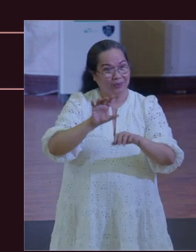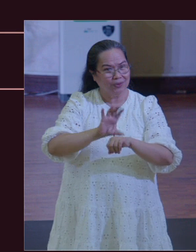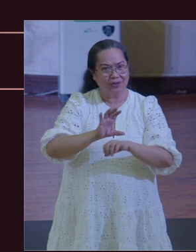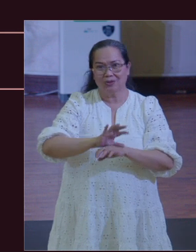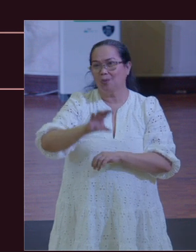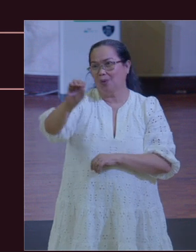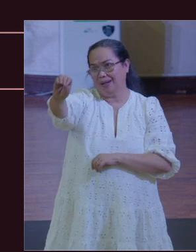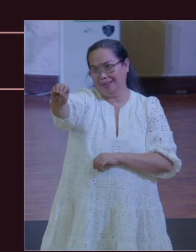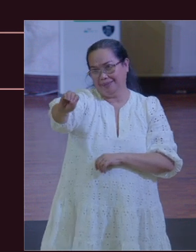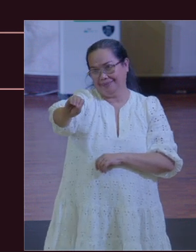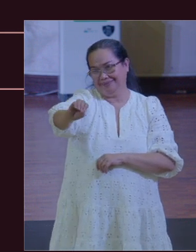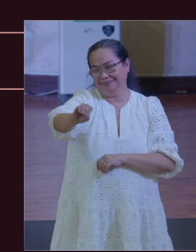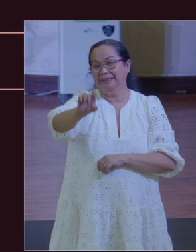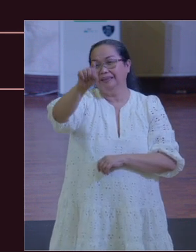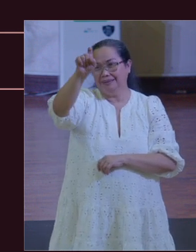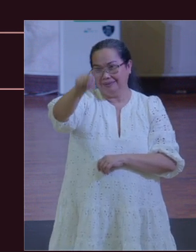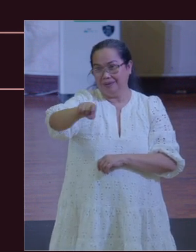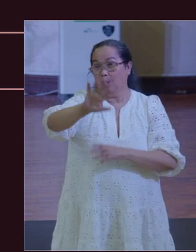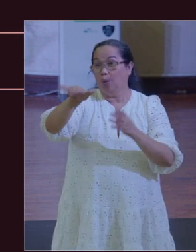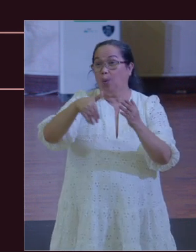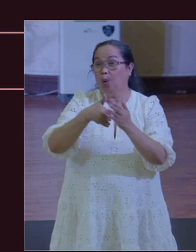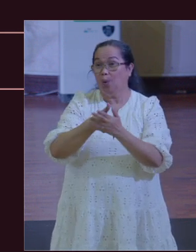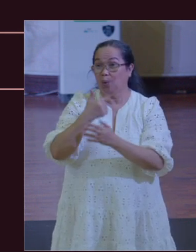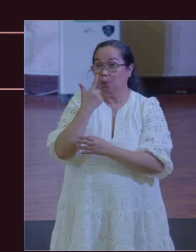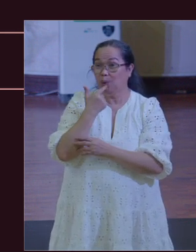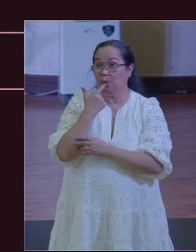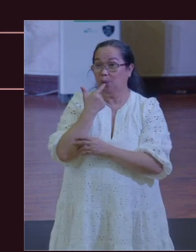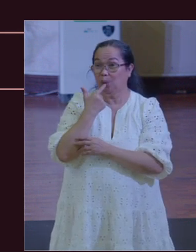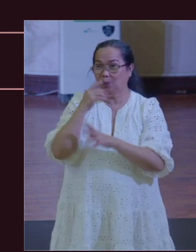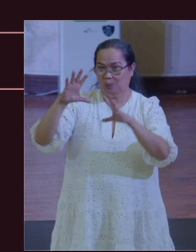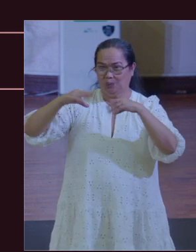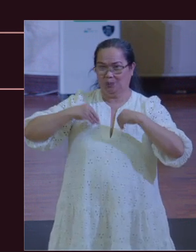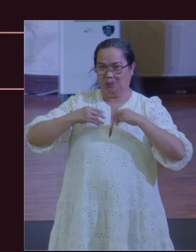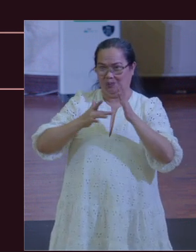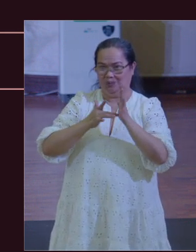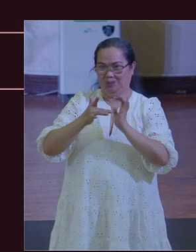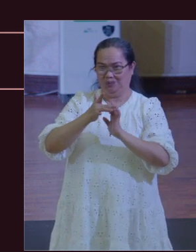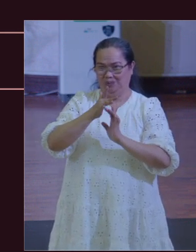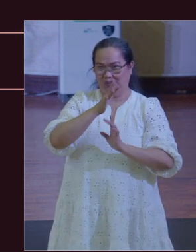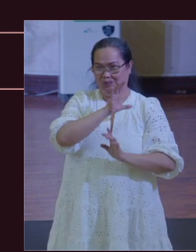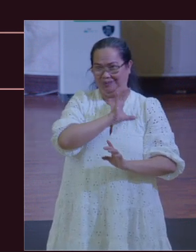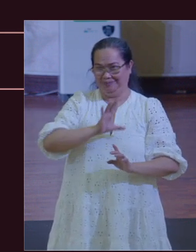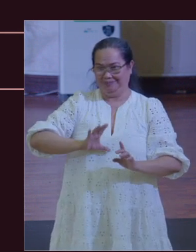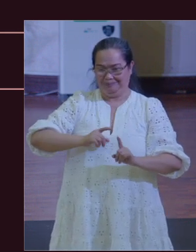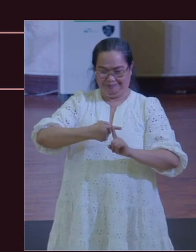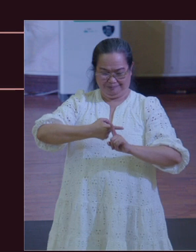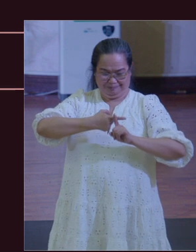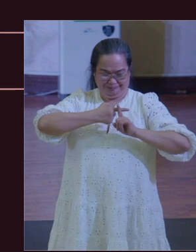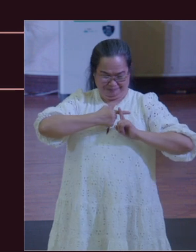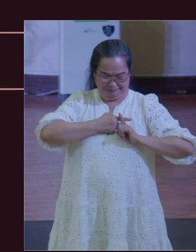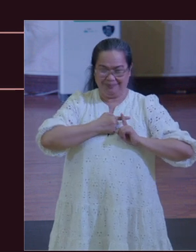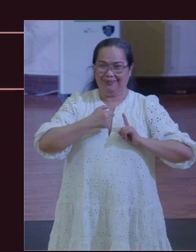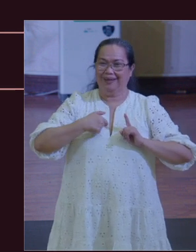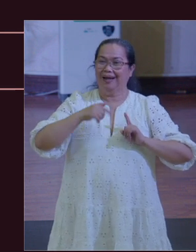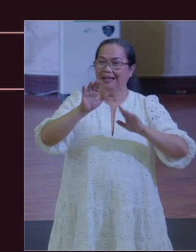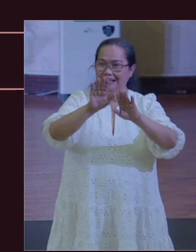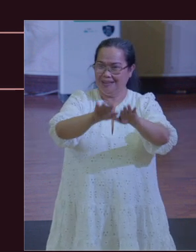ganon. Ang sabi lang lahat ng tumanggap kay Kristo ay anak ng Diyos. Pero,